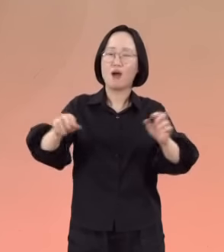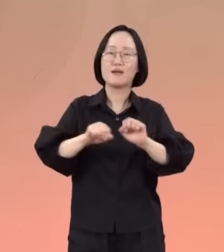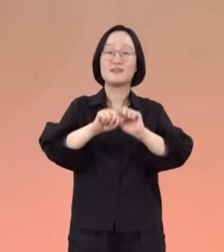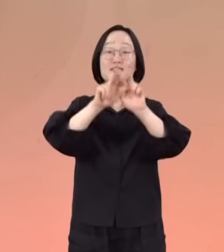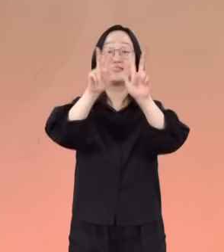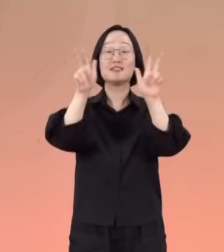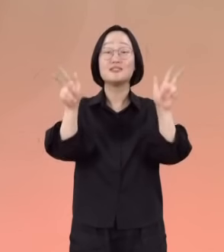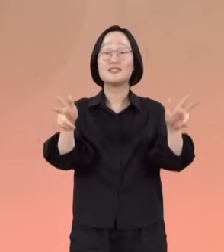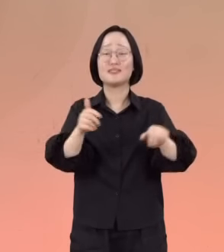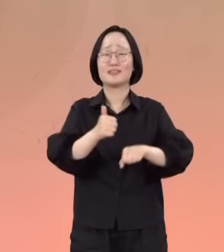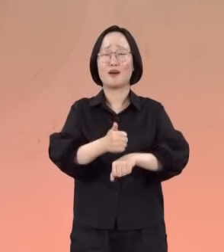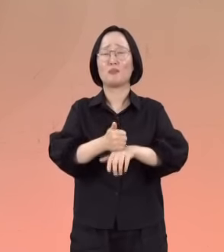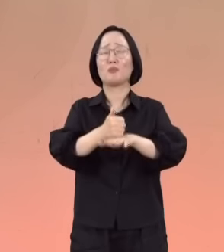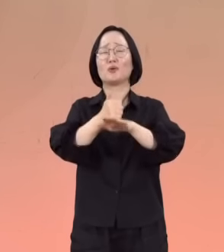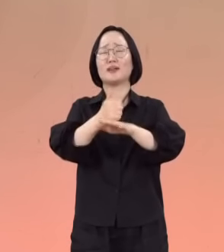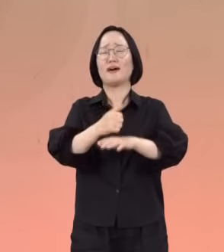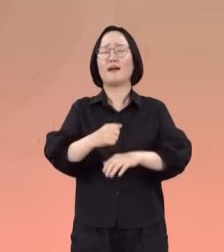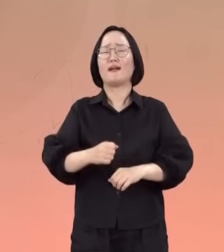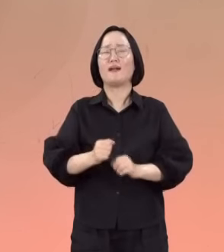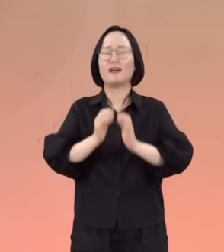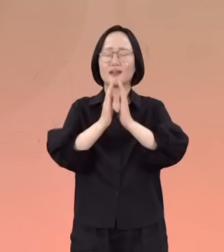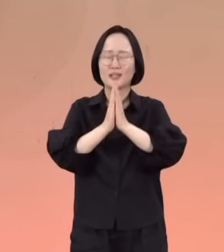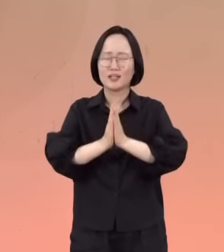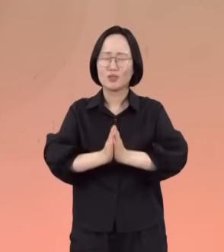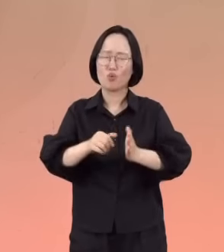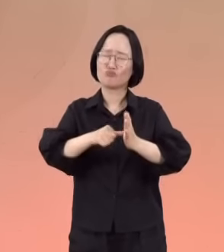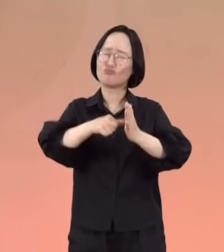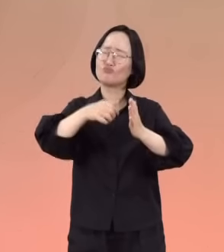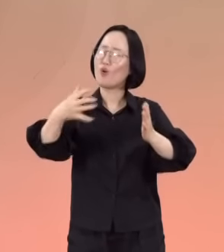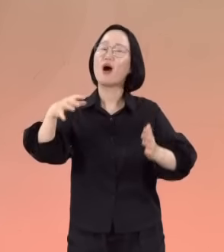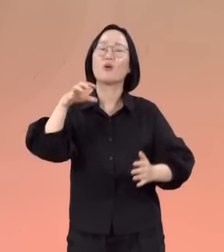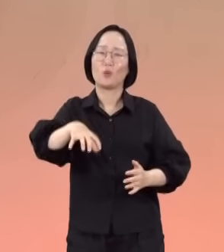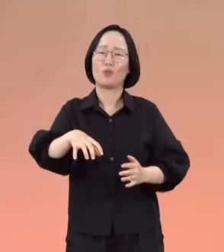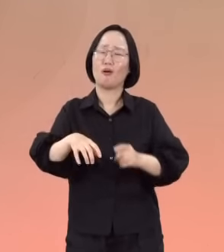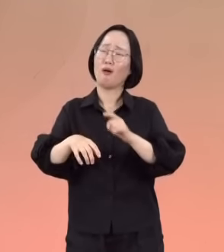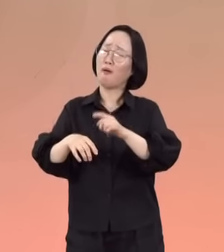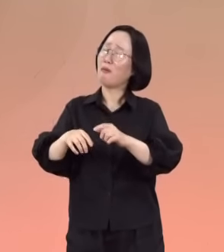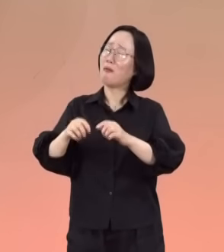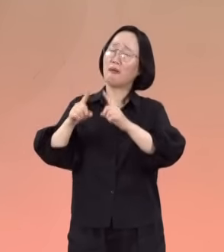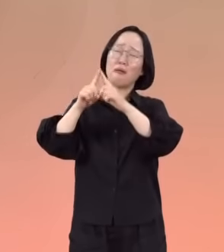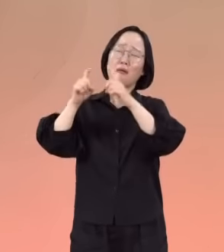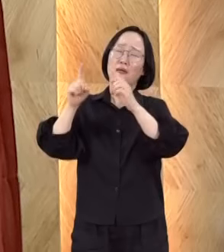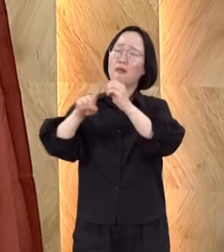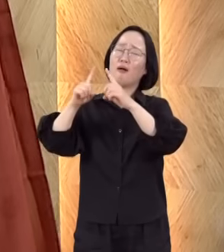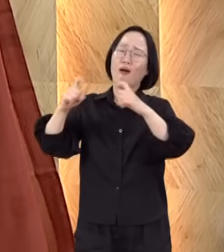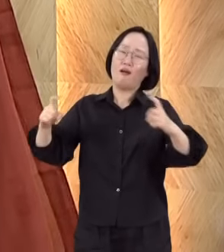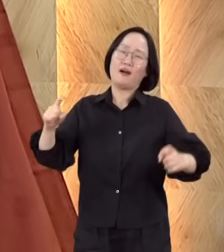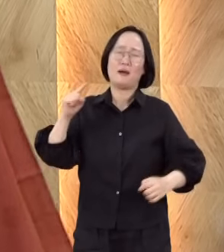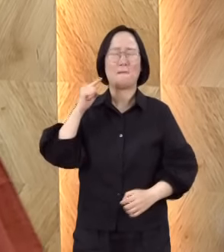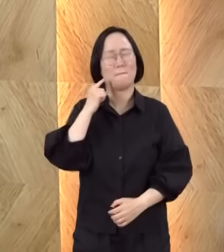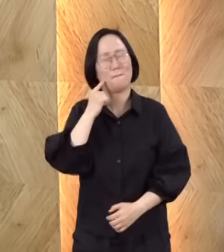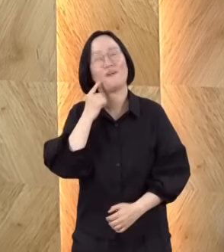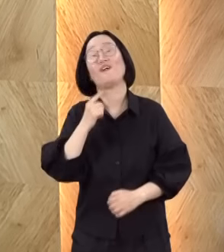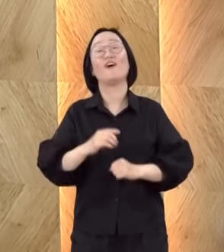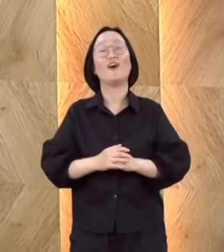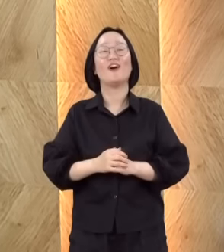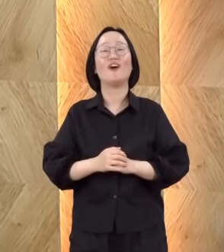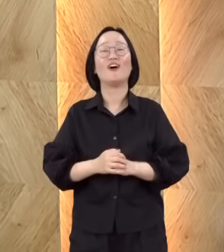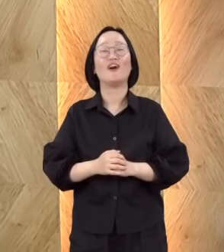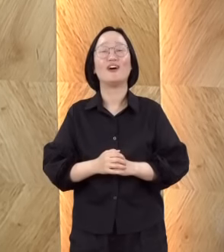아닌 하다니까 너무나 멋있더라고요 도량이 너무 좋더라고요 그 도솔암에서